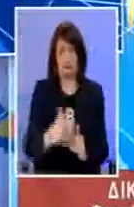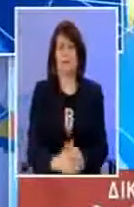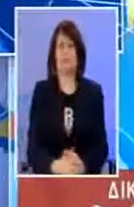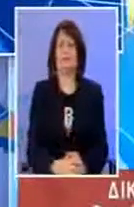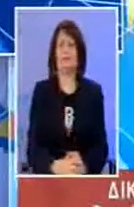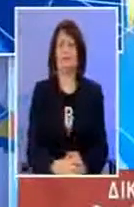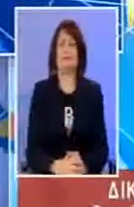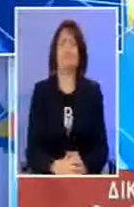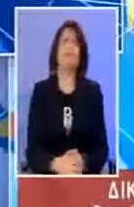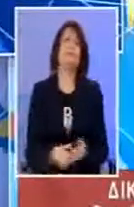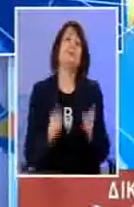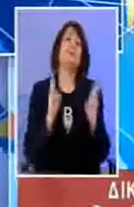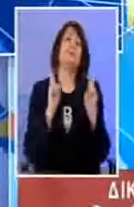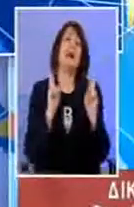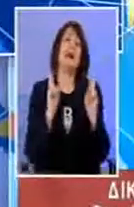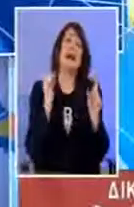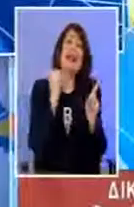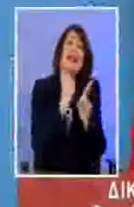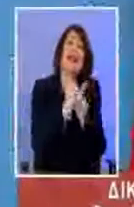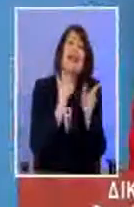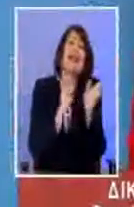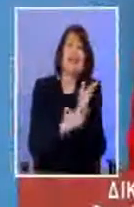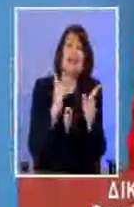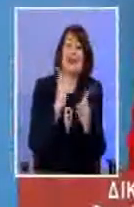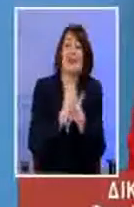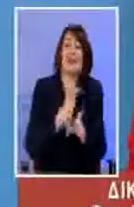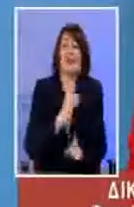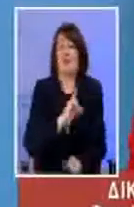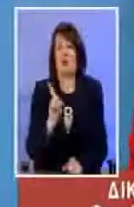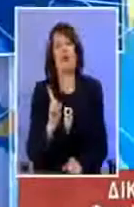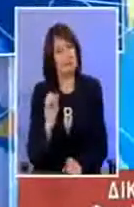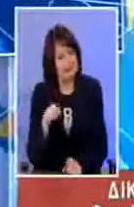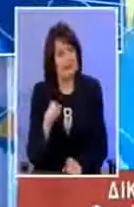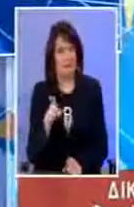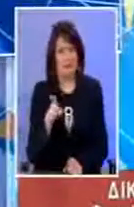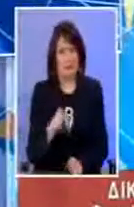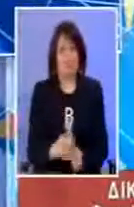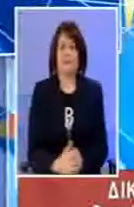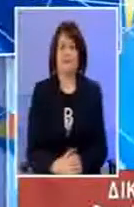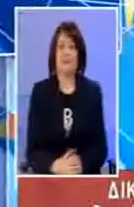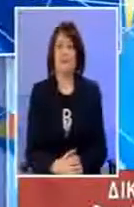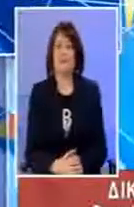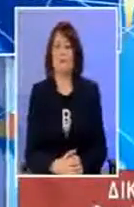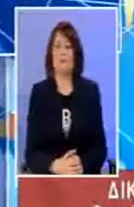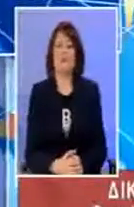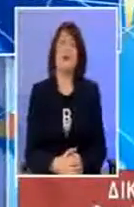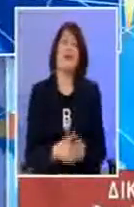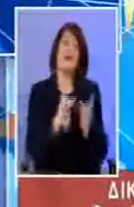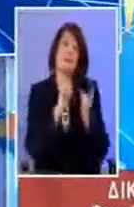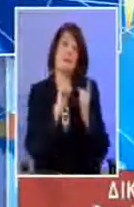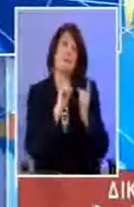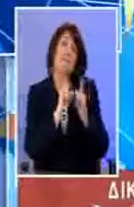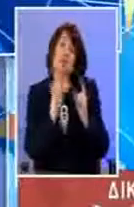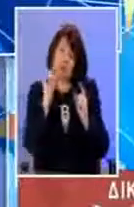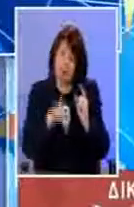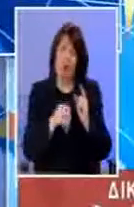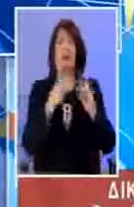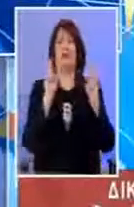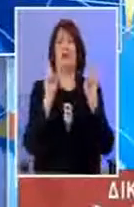Ακριβώς. Μακάρι να γινόταν έτσι. Δεν είναι ειδικοί νόμοι για ειδικούς ανθρώπους αυτό. Συμφωνώ. Άμα όμως δεν βάλει. Μακάρι να γινόταν, συμφωνώ απόλυτα. Αλλά